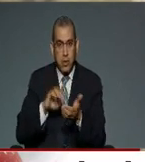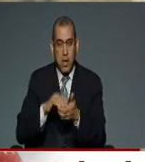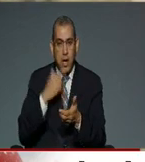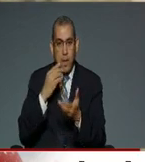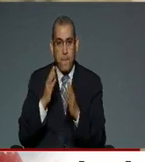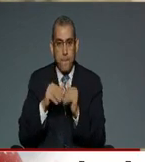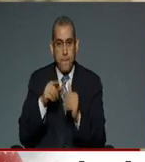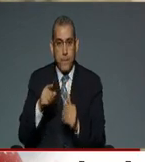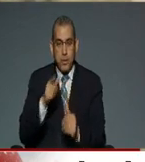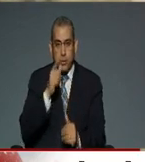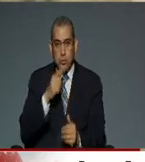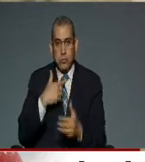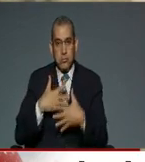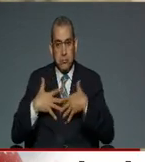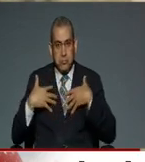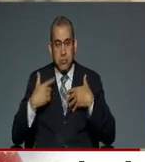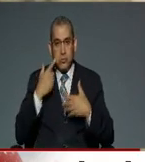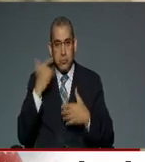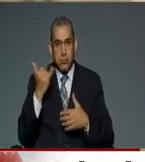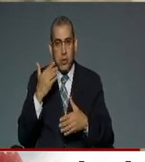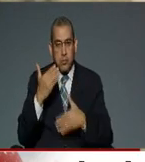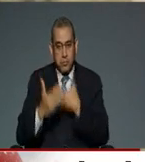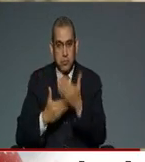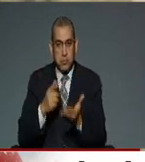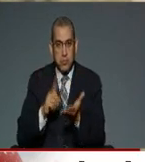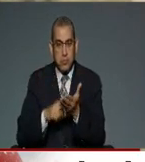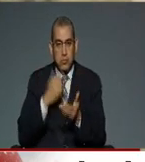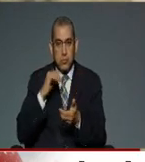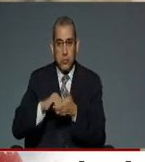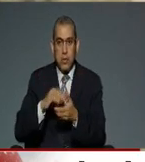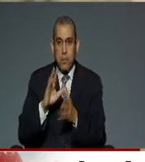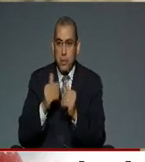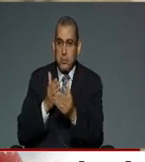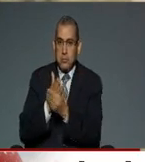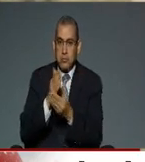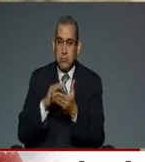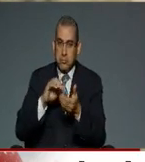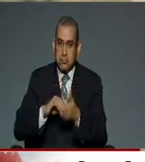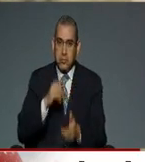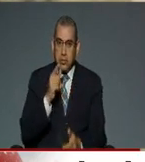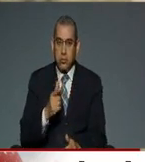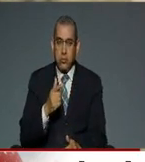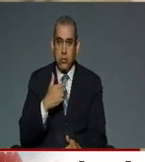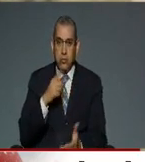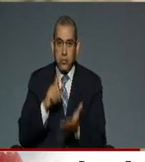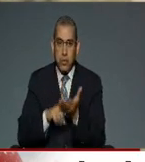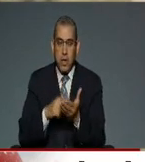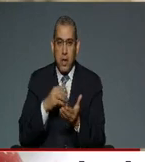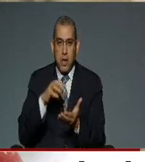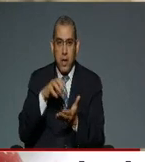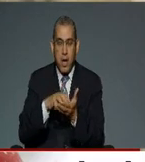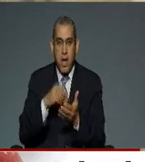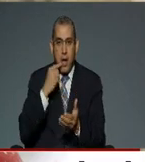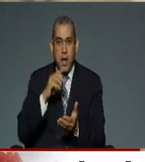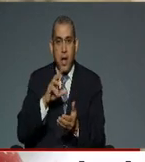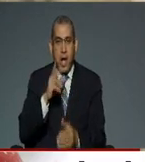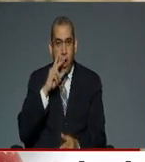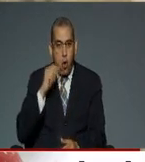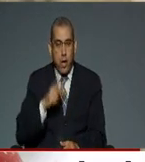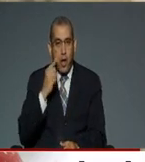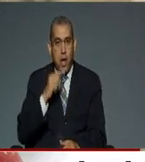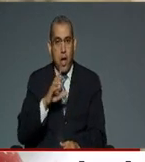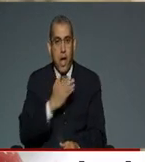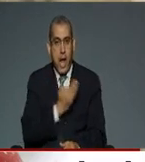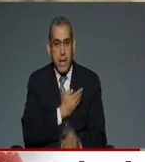فخامتكم إلى الكثير من القضايا الدولية، ومنها موضوع الأزمة الأوكرانية والعديد من